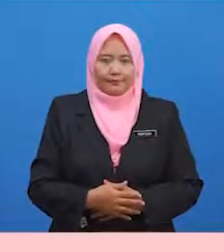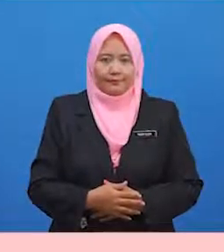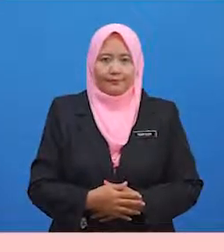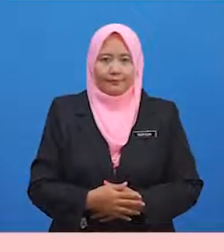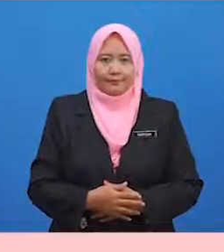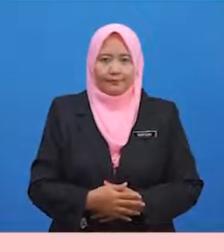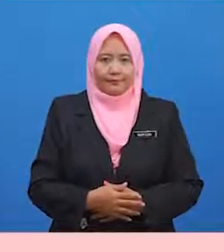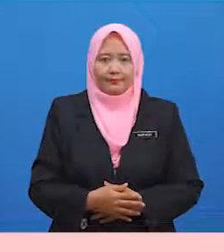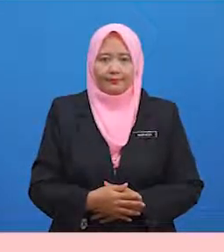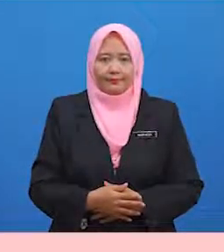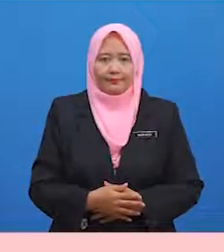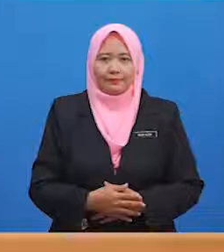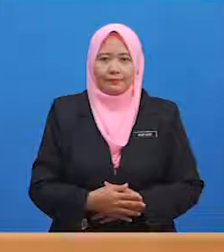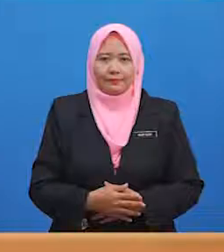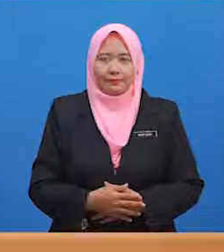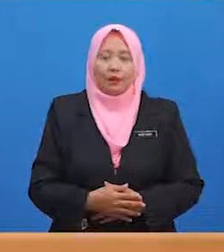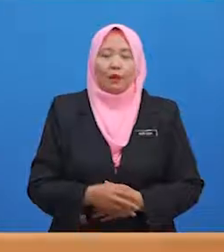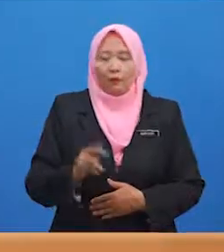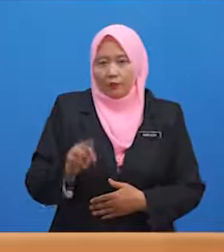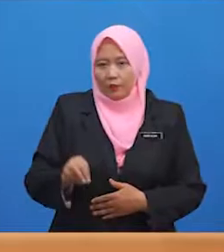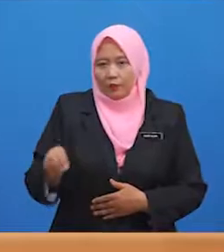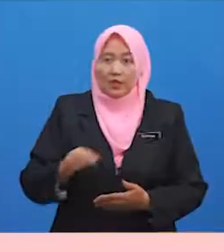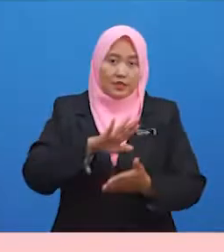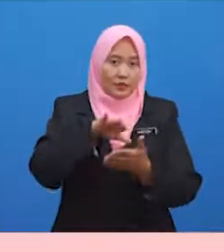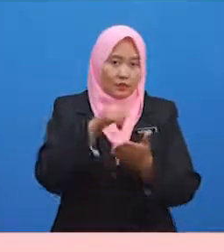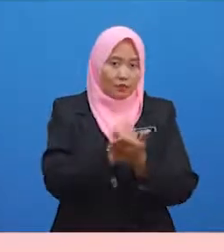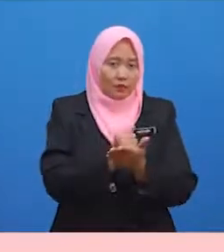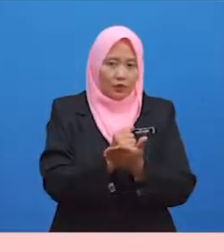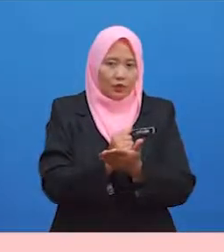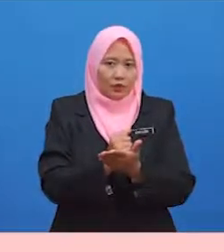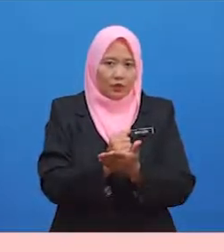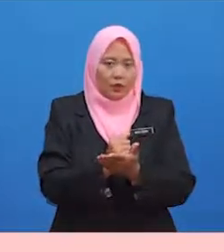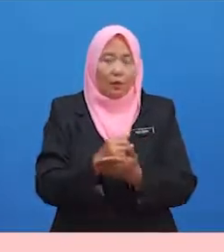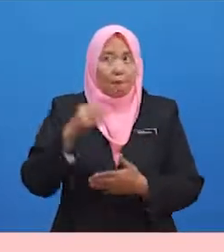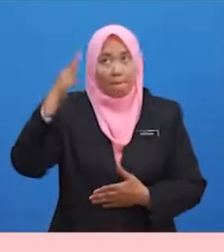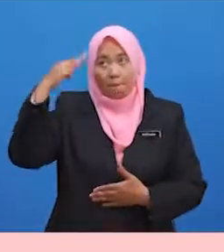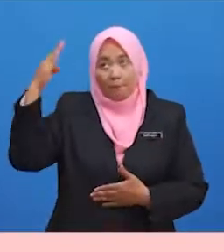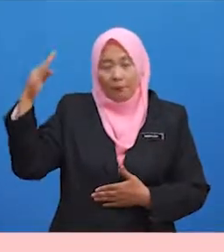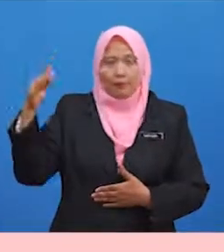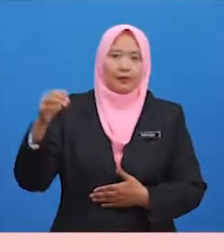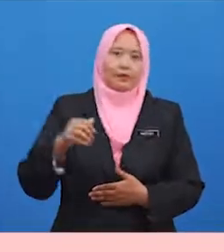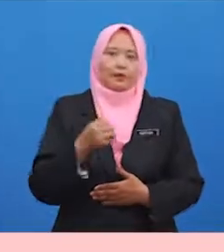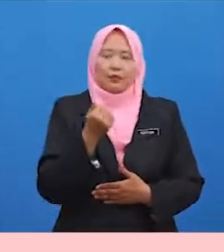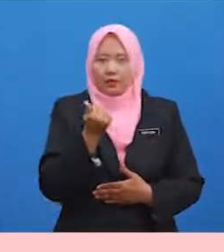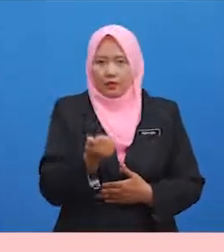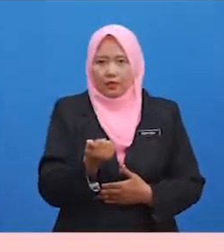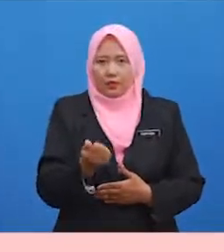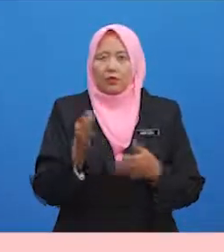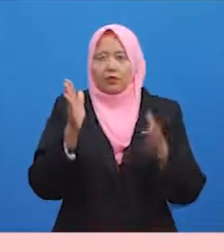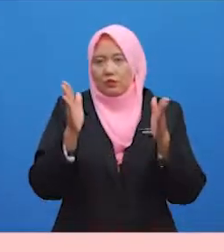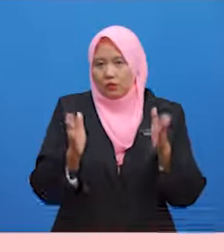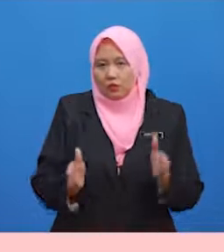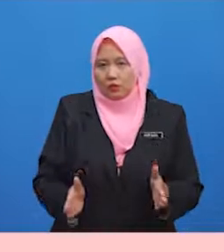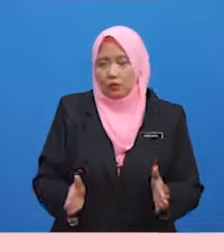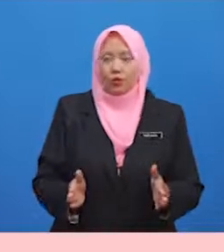dan keracunan. Pelajar-pelajar sekalian, bayangkan anda merupakan seorang pembantu perubatan